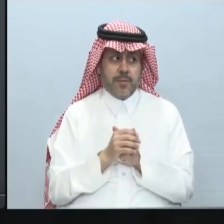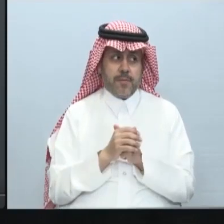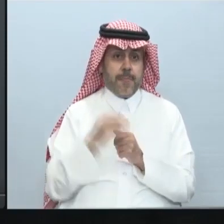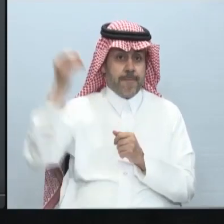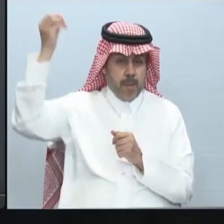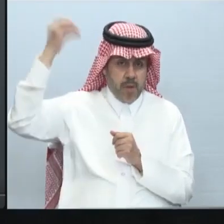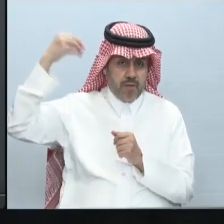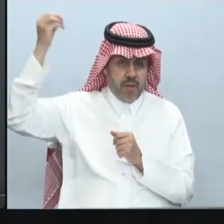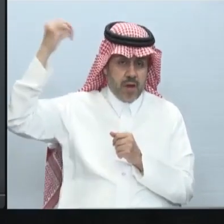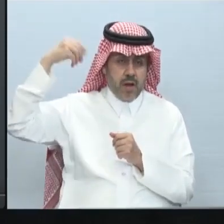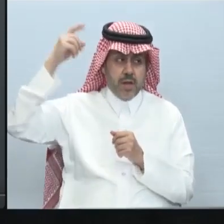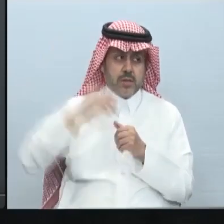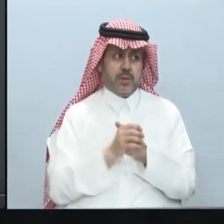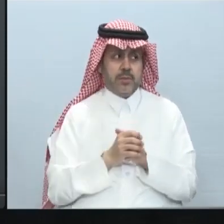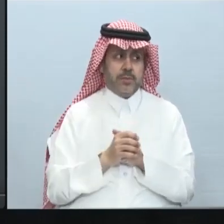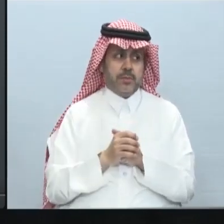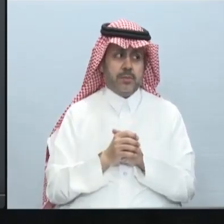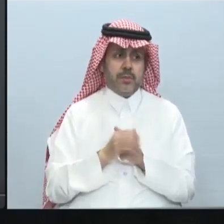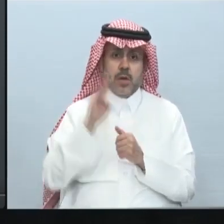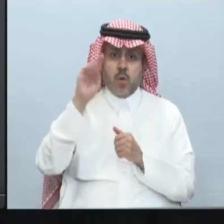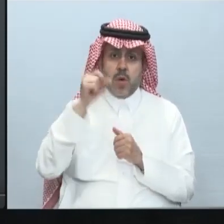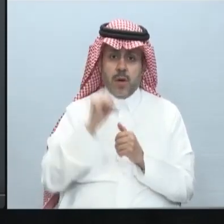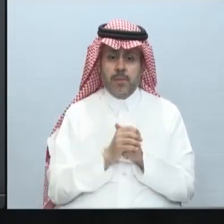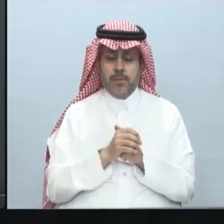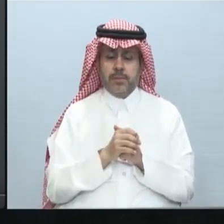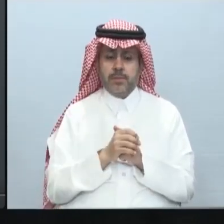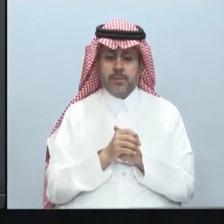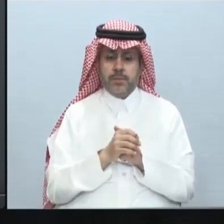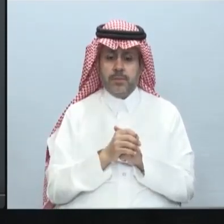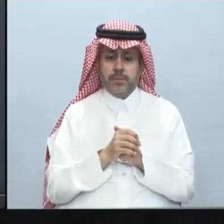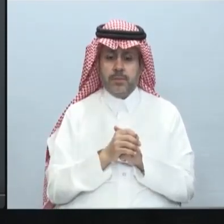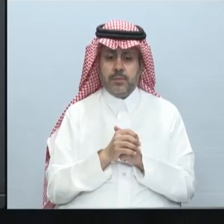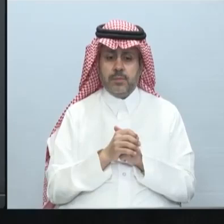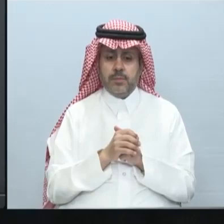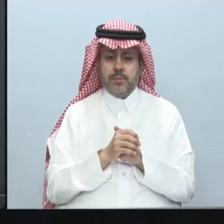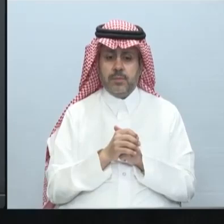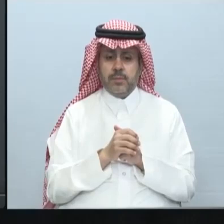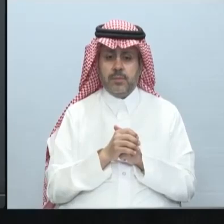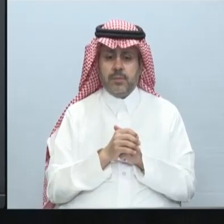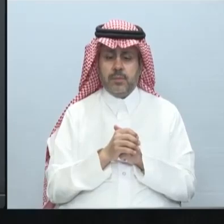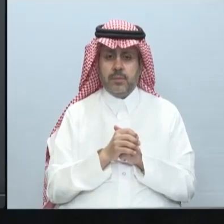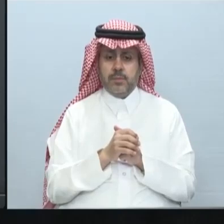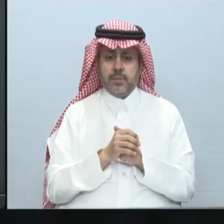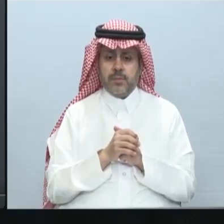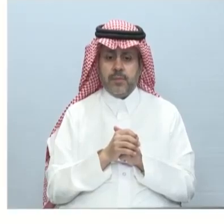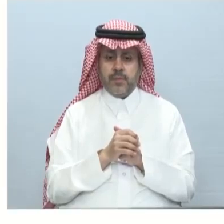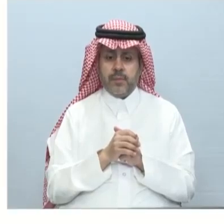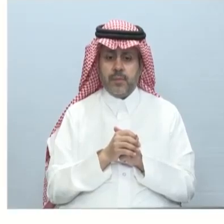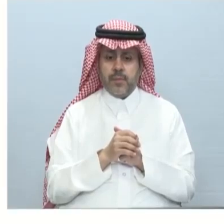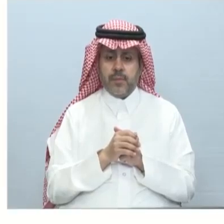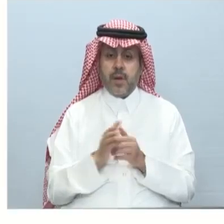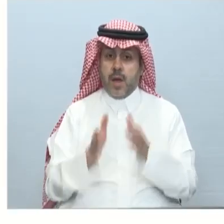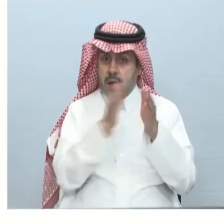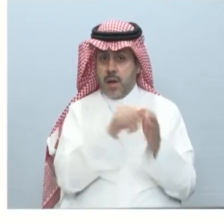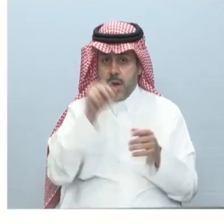فضل الله سبحانه وتعالى وكرمه على عباده عن النعمان بن بشير رضي الله